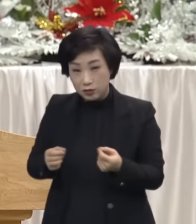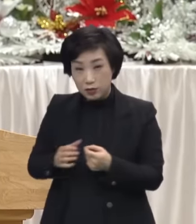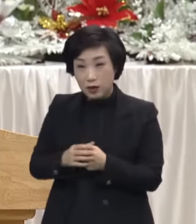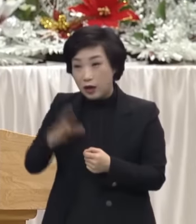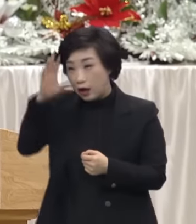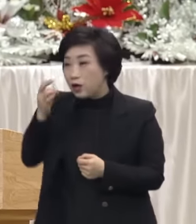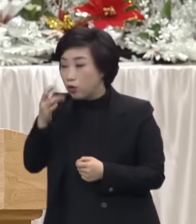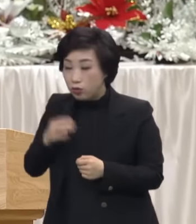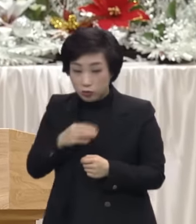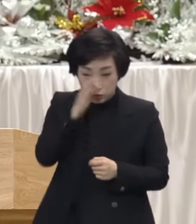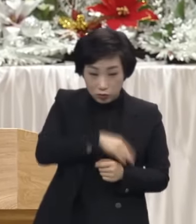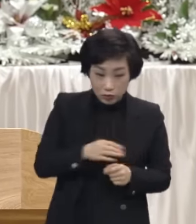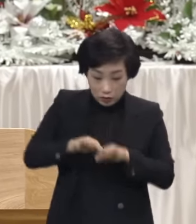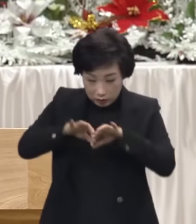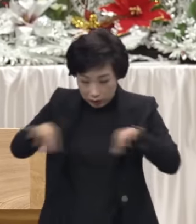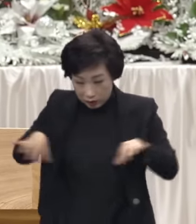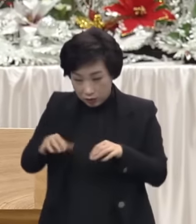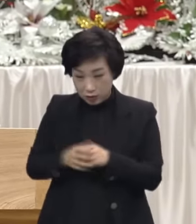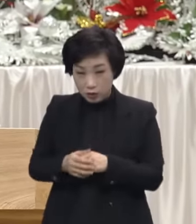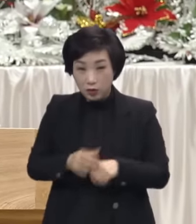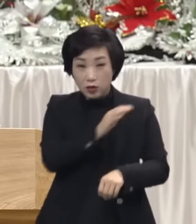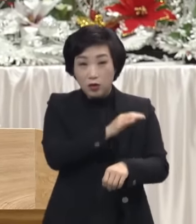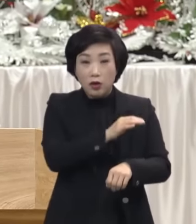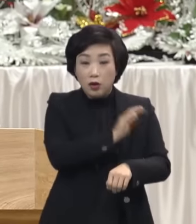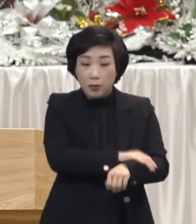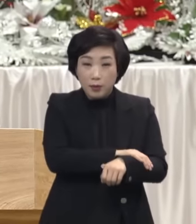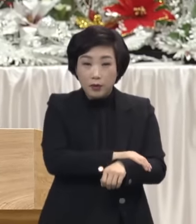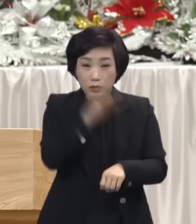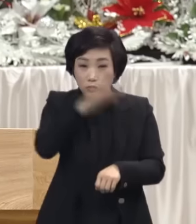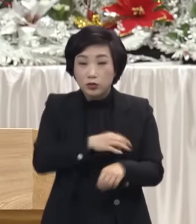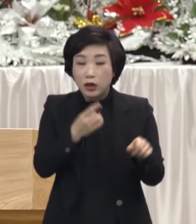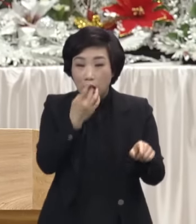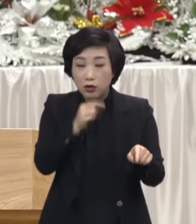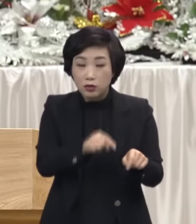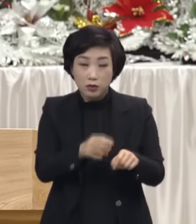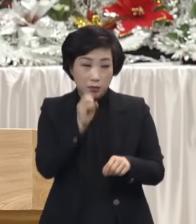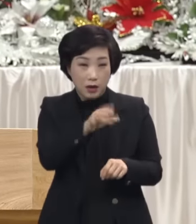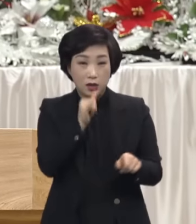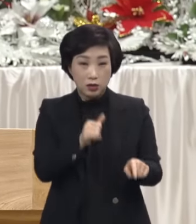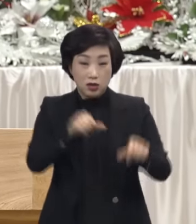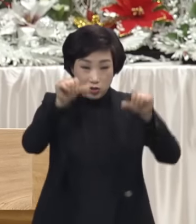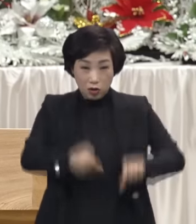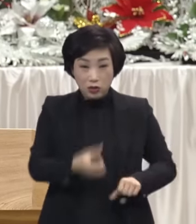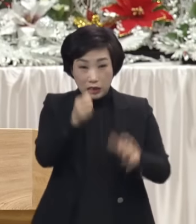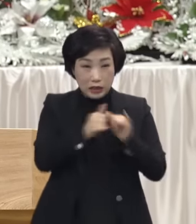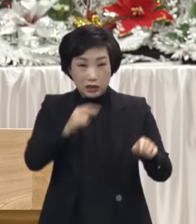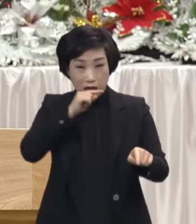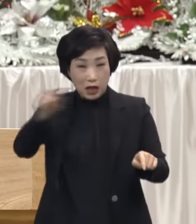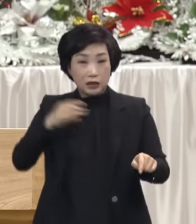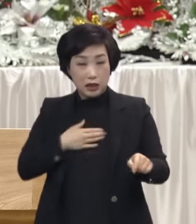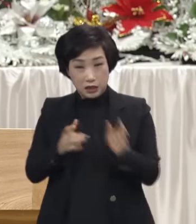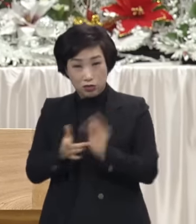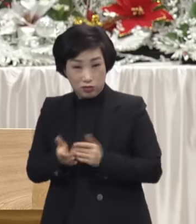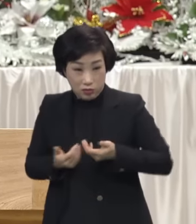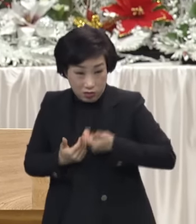가릅니다. 그리고 인천의 쭉쟁이들에게 말하기를, 이 저주를 받은 자들아 나를